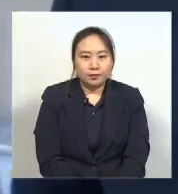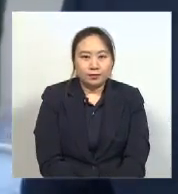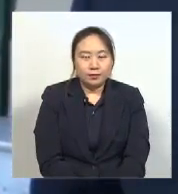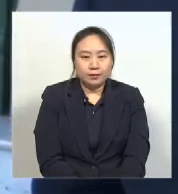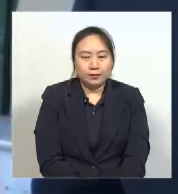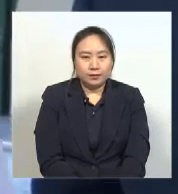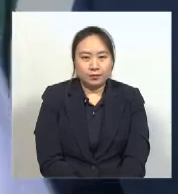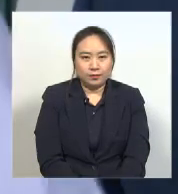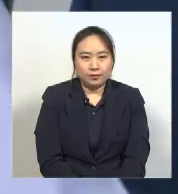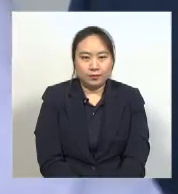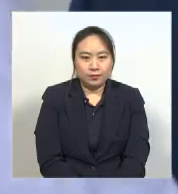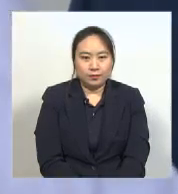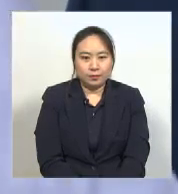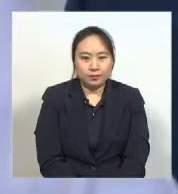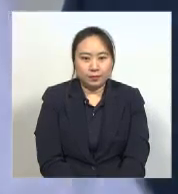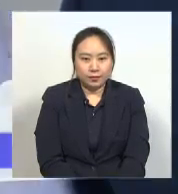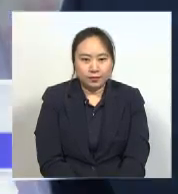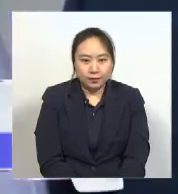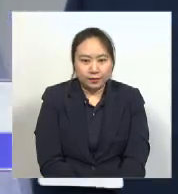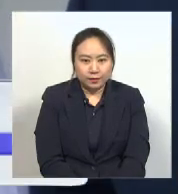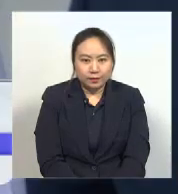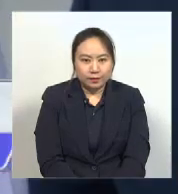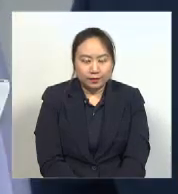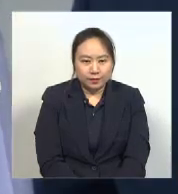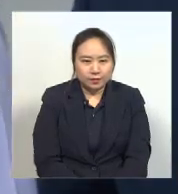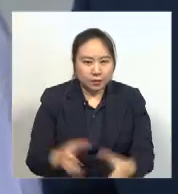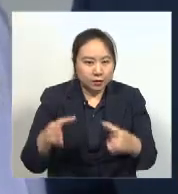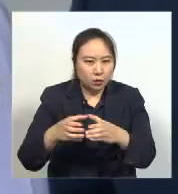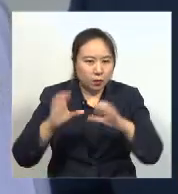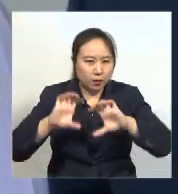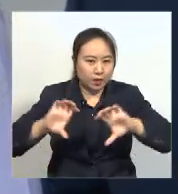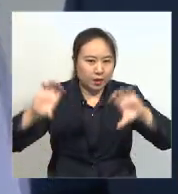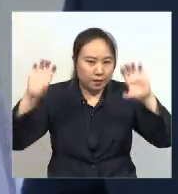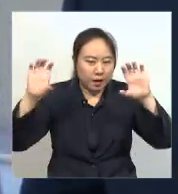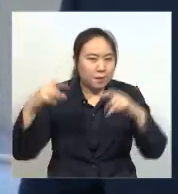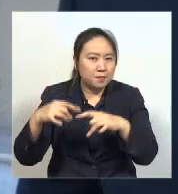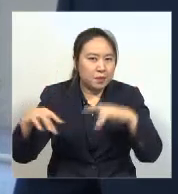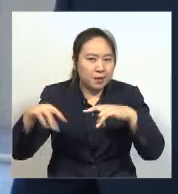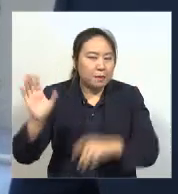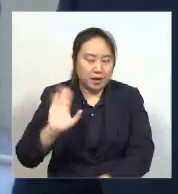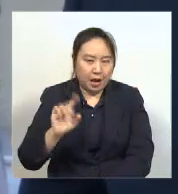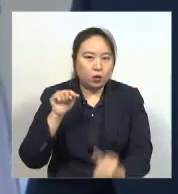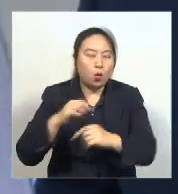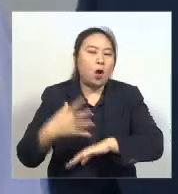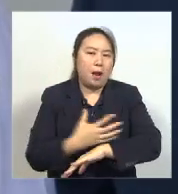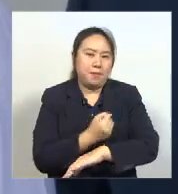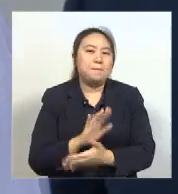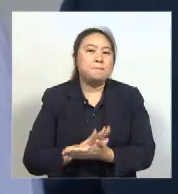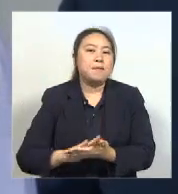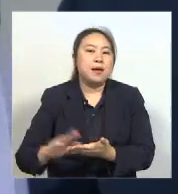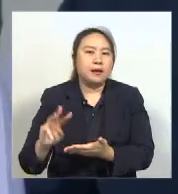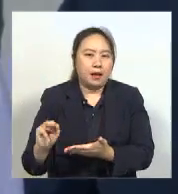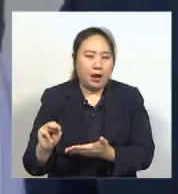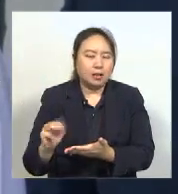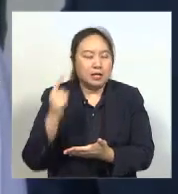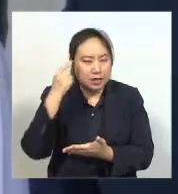อก็เดี๋ยวต้องคุยกันพรรคร่วมรัฐบาลมีความขัดแย้งในประเด็นอะไรกันมันมารยาททางการเมืองก็มีเดี๋ยวก็ต้องหาท